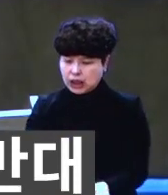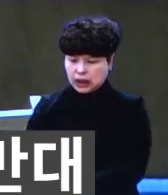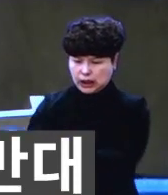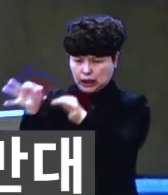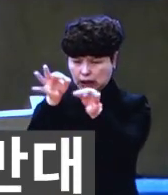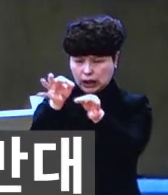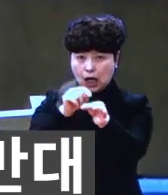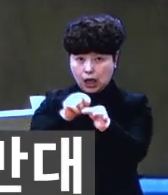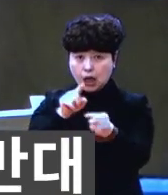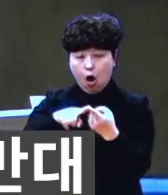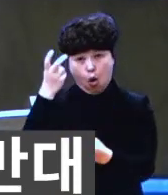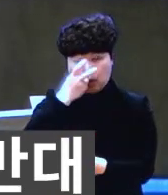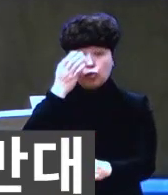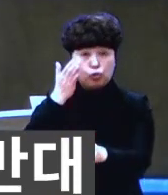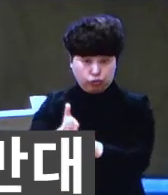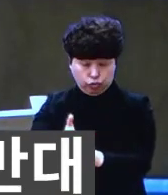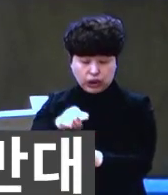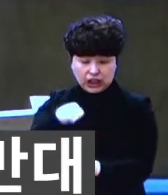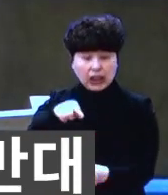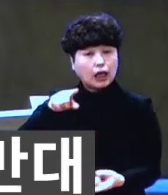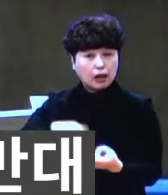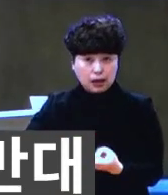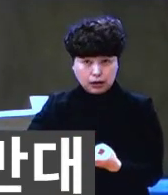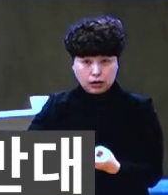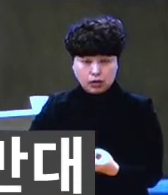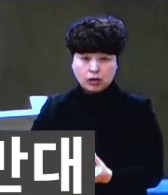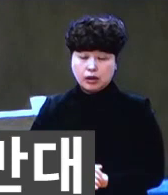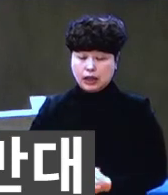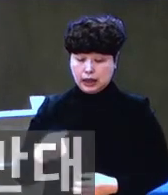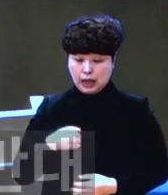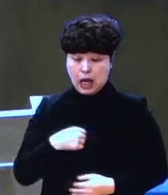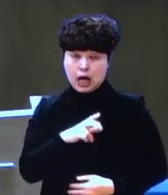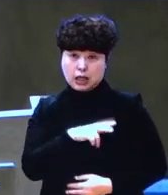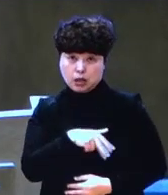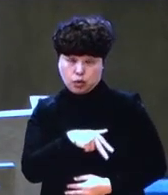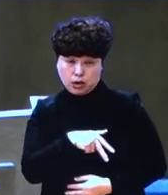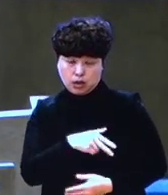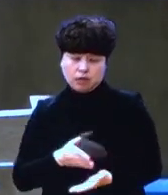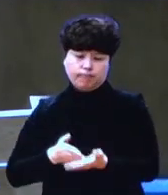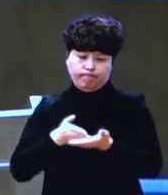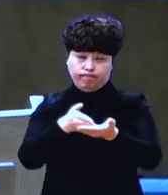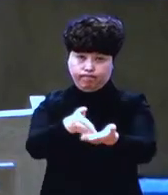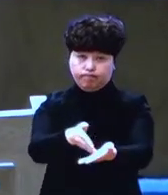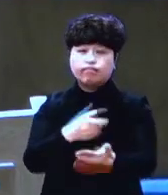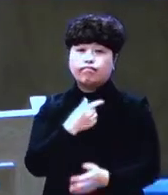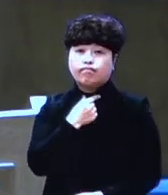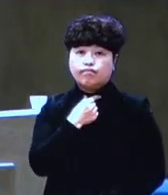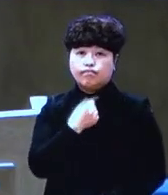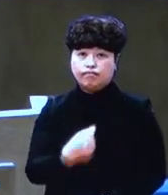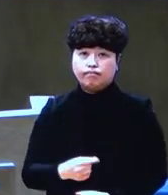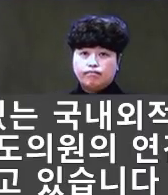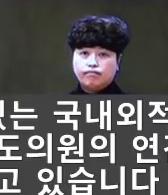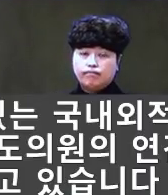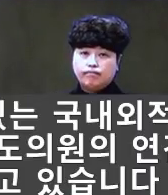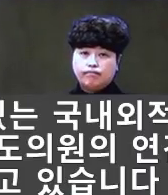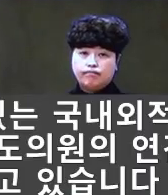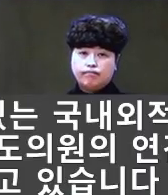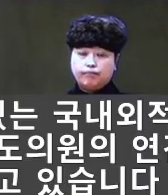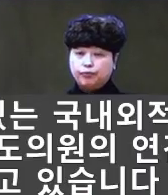검토되고 있는데 이에 대한 본 의원의 의견을 말씀드리고자 합니다.